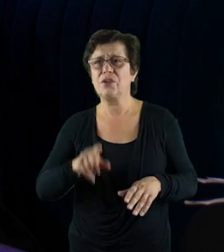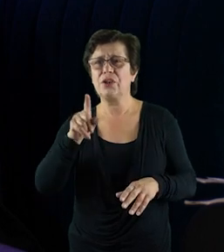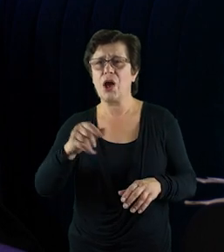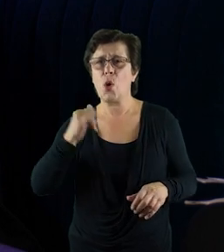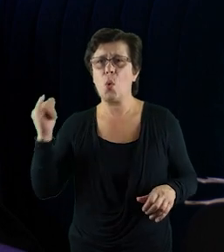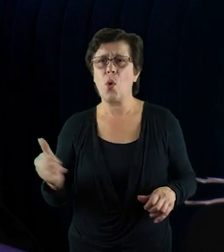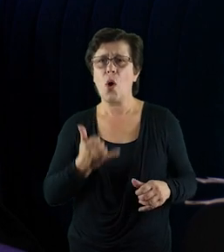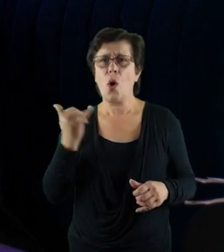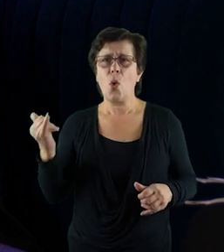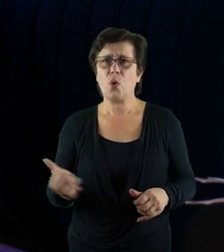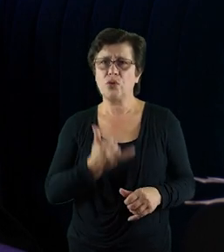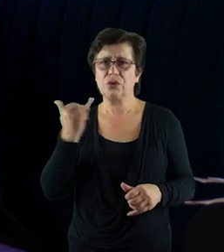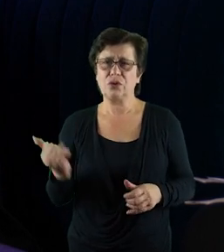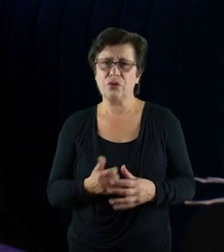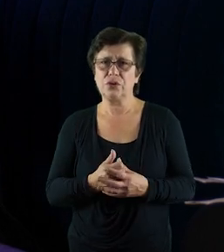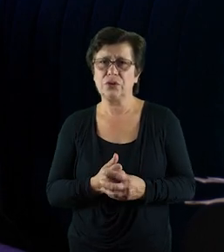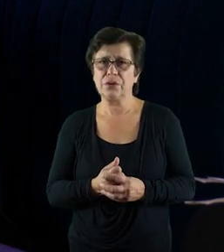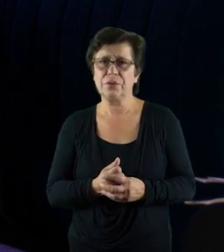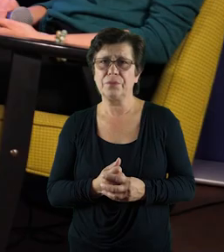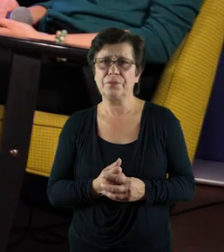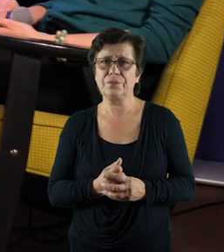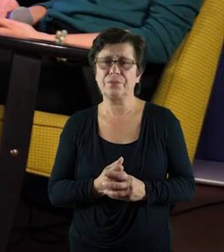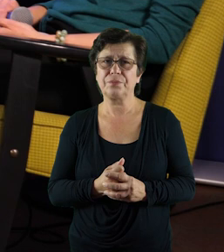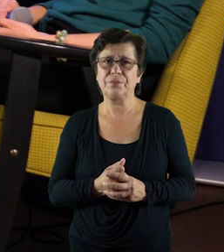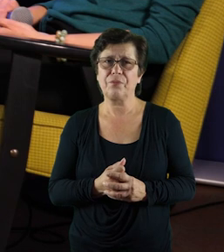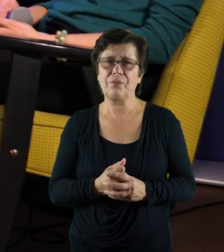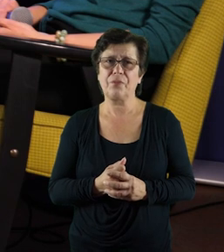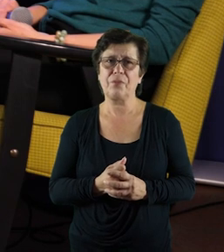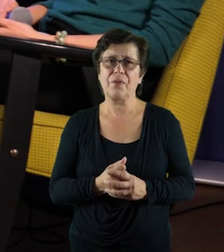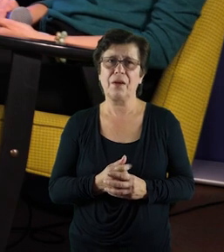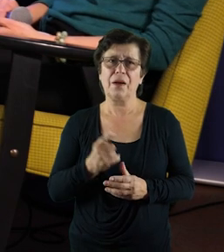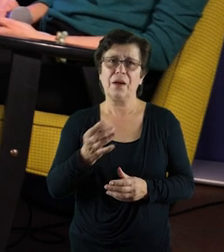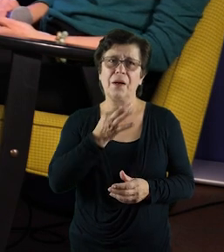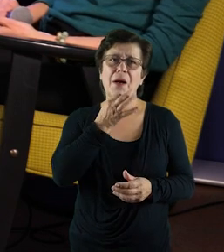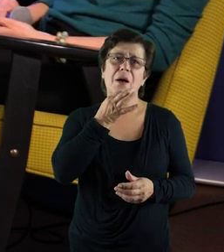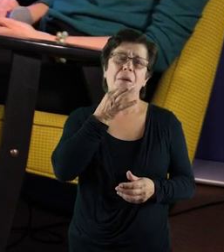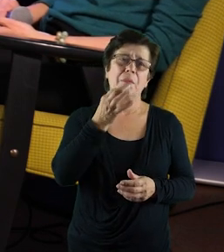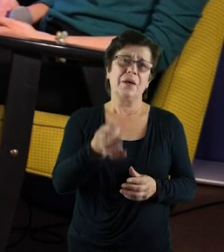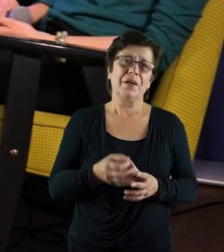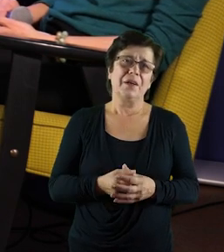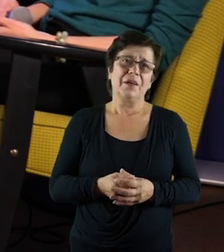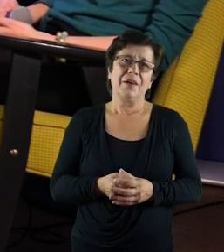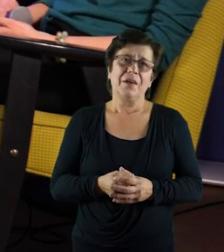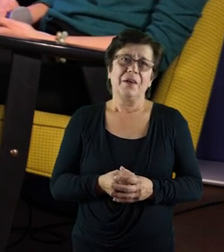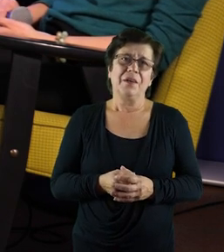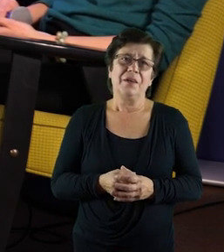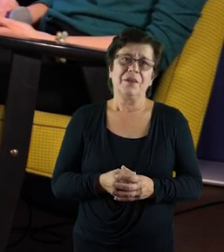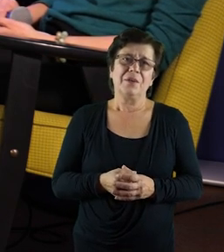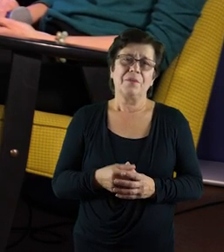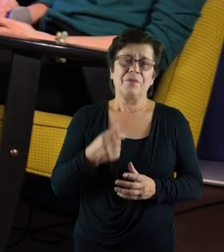głębokie określenie znaczenia Mickiewicza dla świata. No więc pytanie, po co w tej ideologii brał udział w takim razie? Tym bardziej,